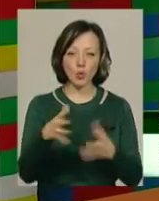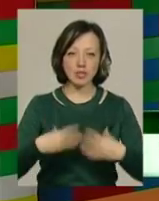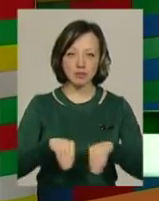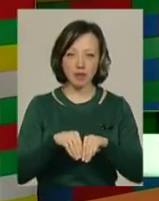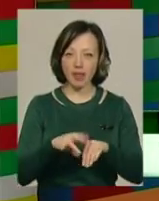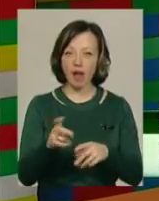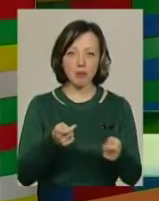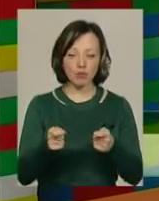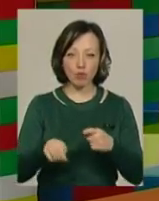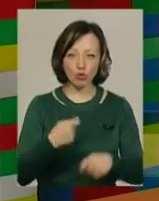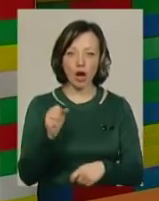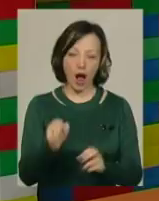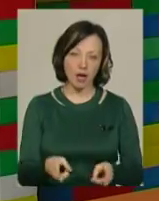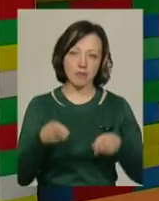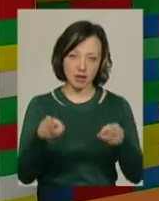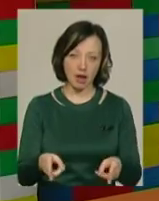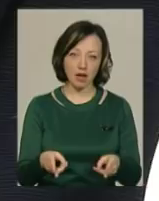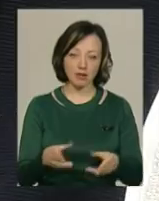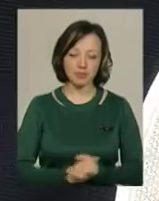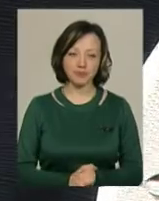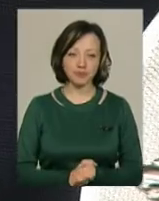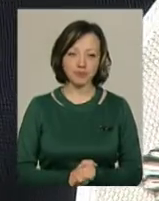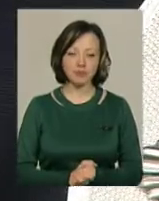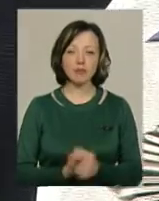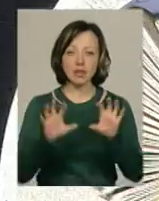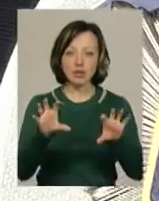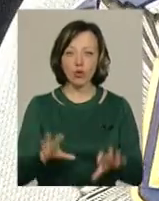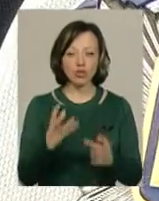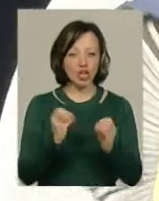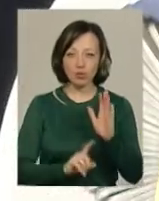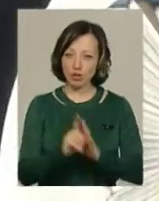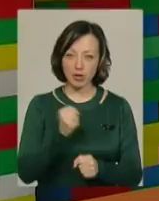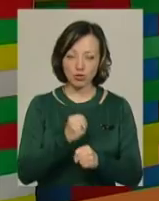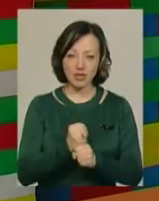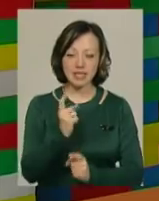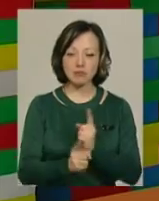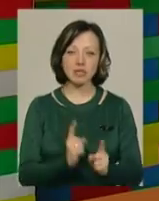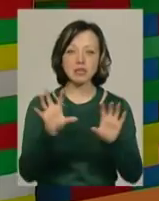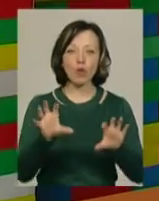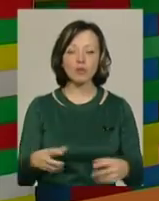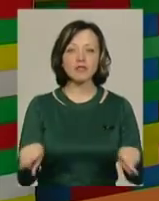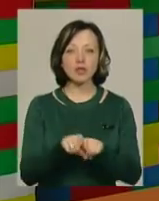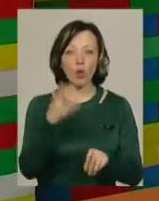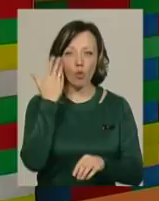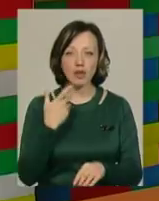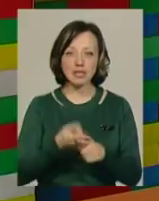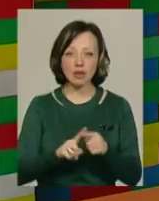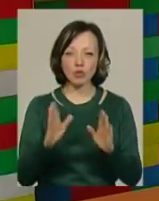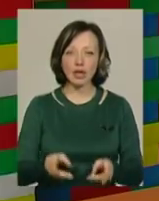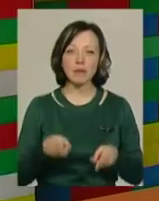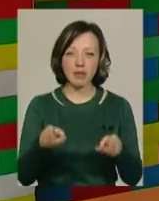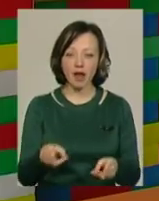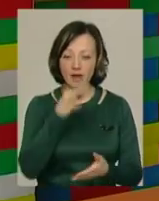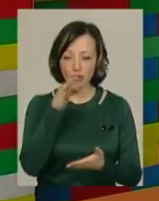не адміністративне правопорушення, а кримінальний злочин. Закон ще не вступив в дію, зміною законодавства, все ж таки, коли це буде